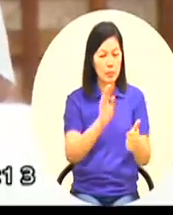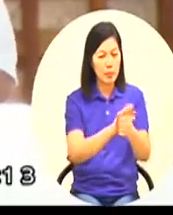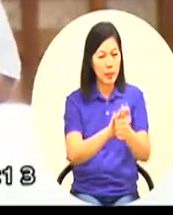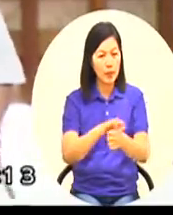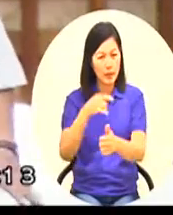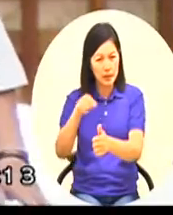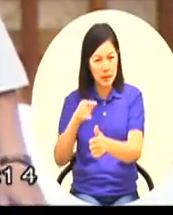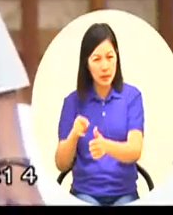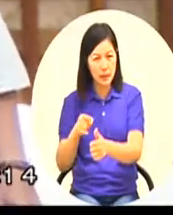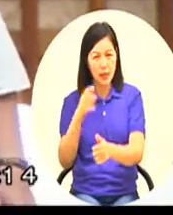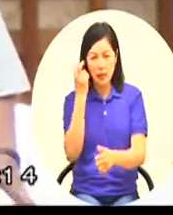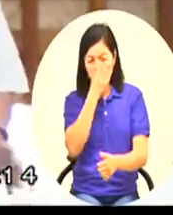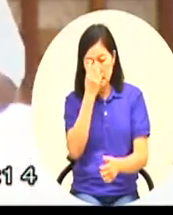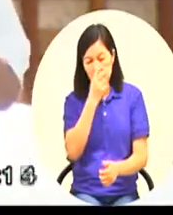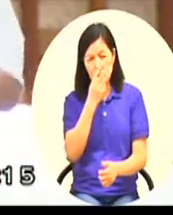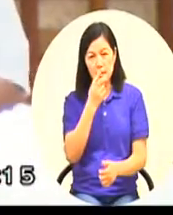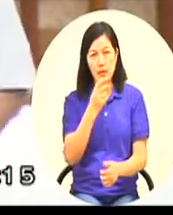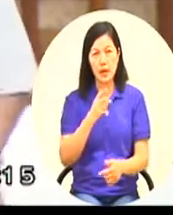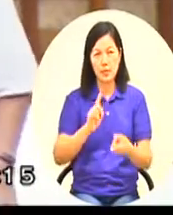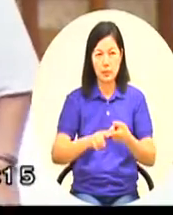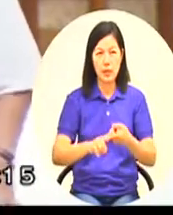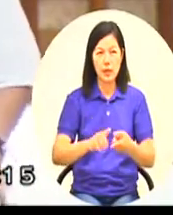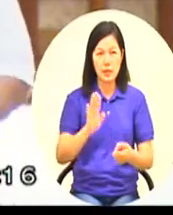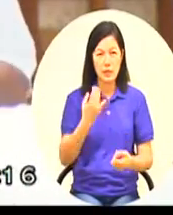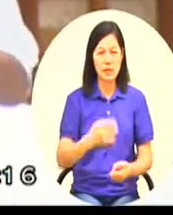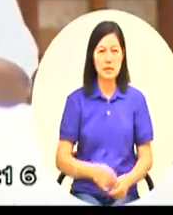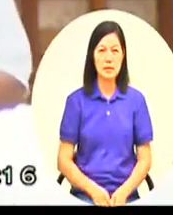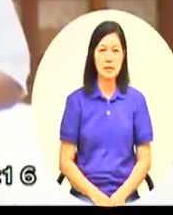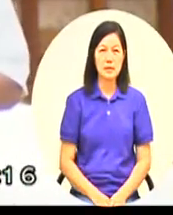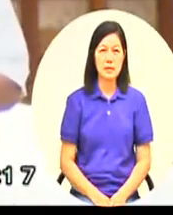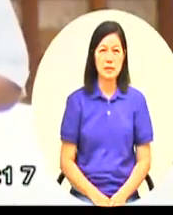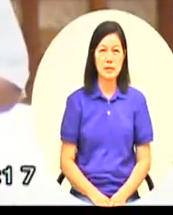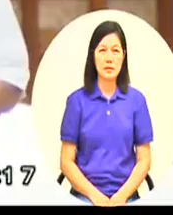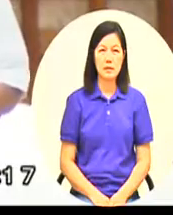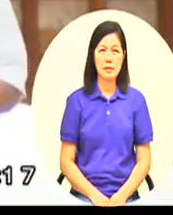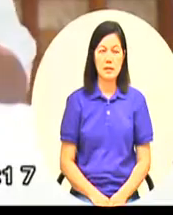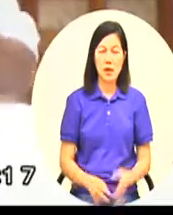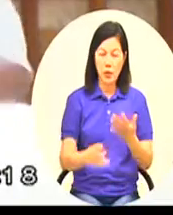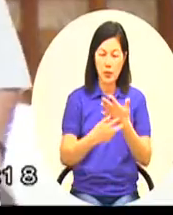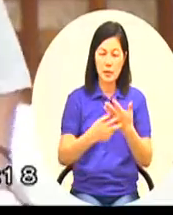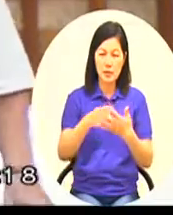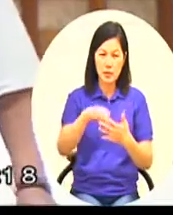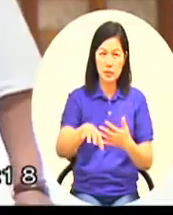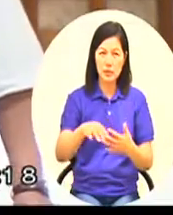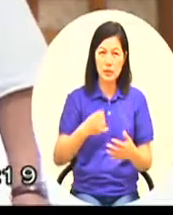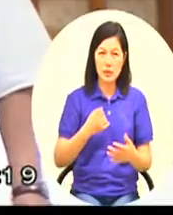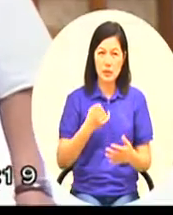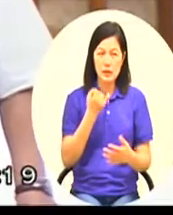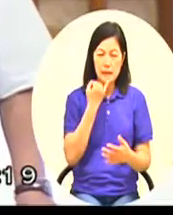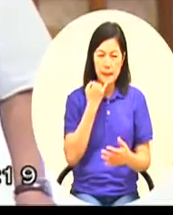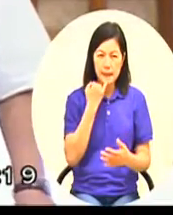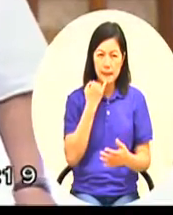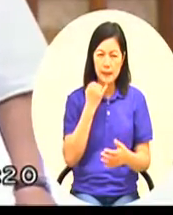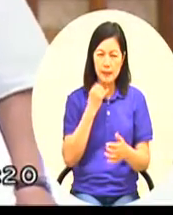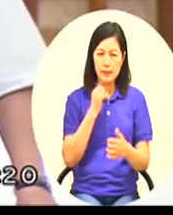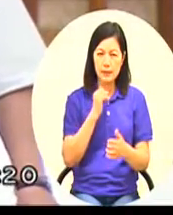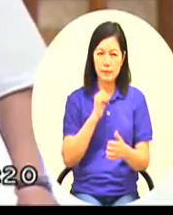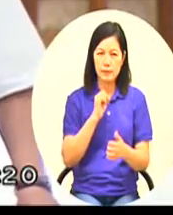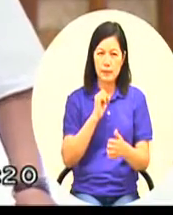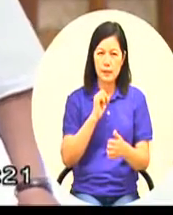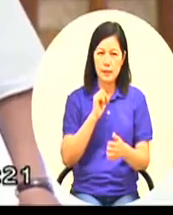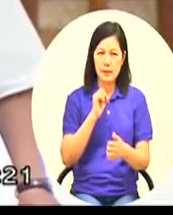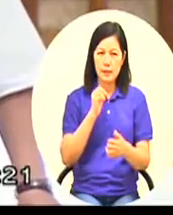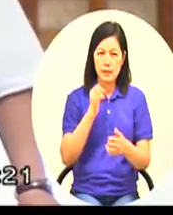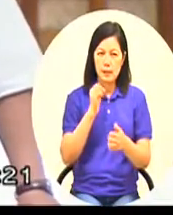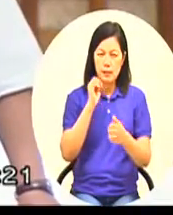解、去查，可是在这上面来讲，我希望这卫生局能够反映出来这些所有